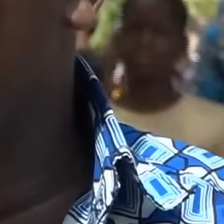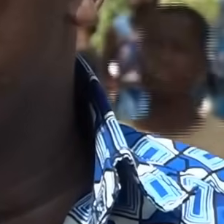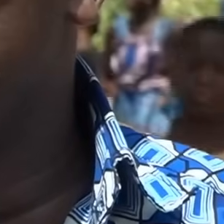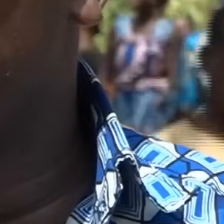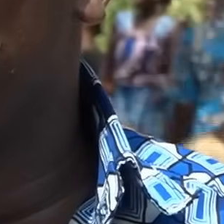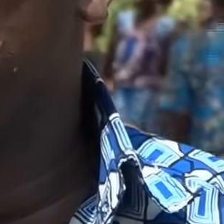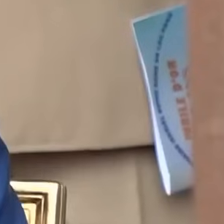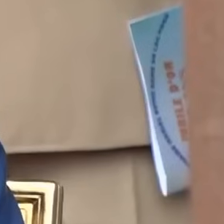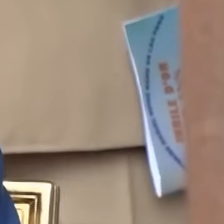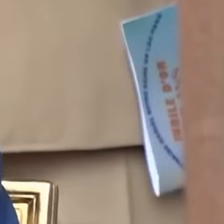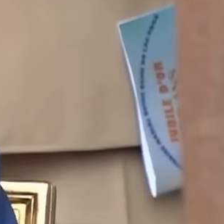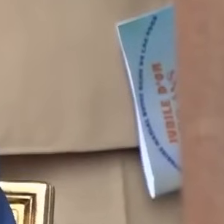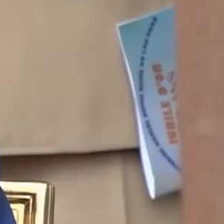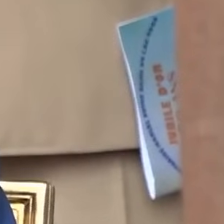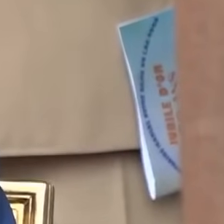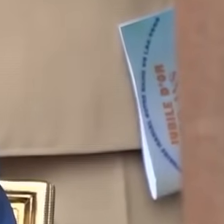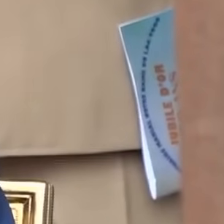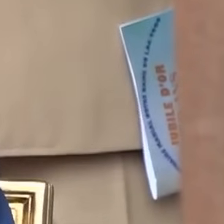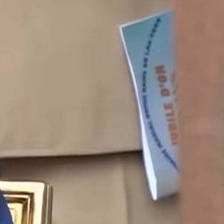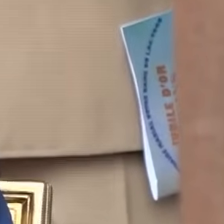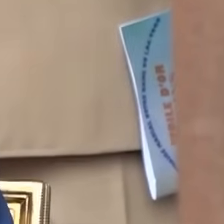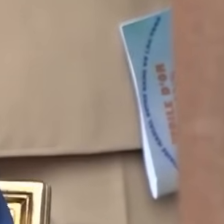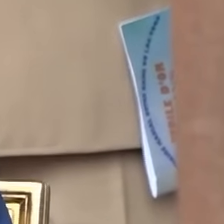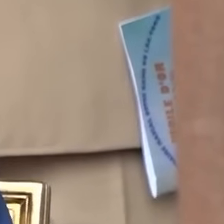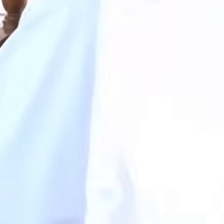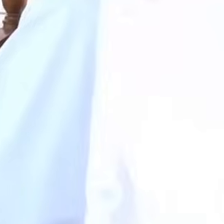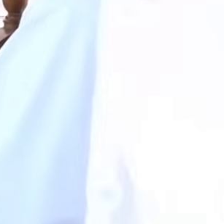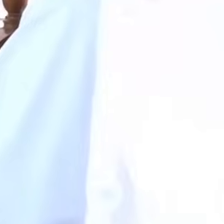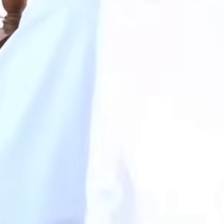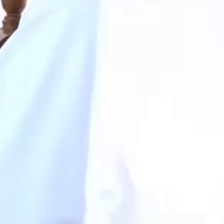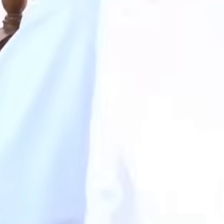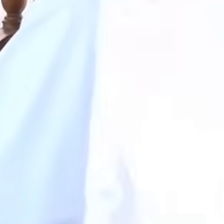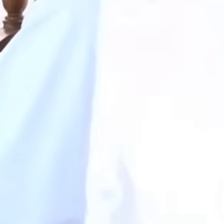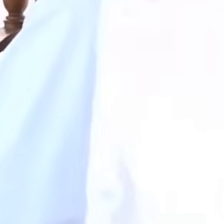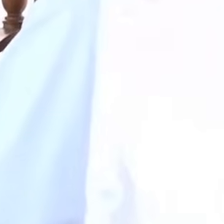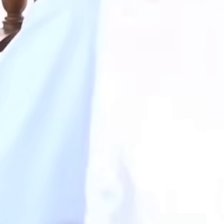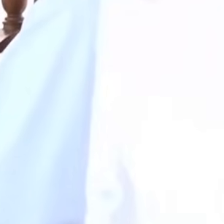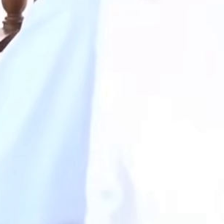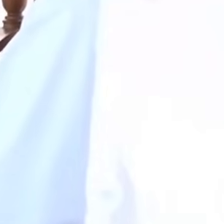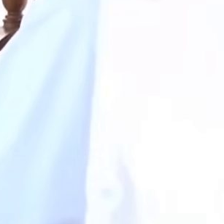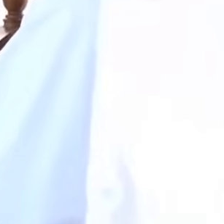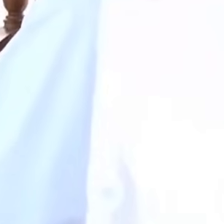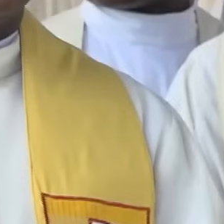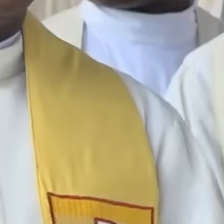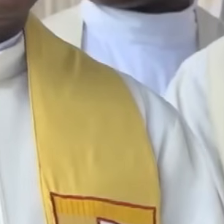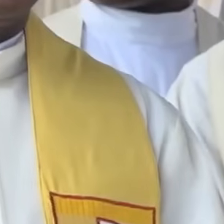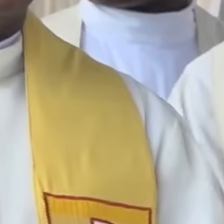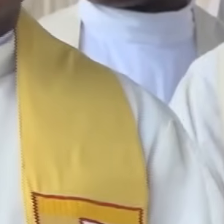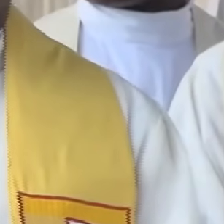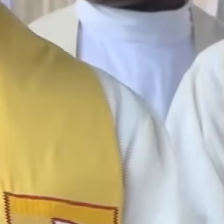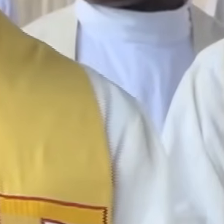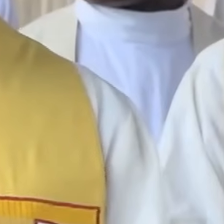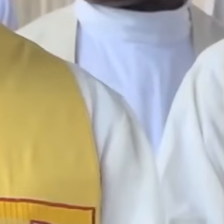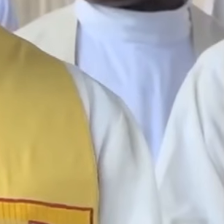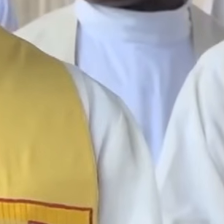surprise agréable. La présence du chef de l'État à cette célébration eucharistique laisse une marque spéciale au jubilé d'or de ce